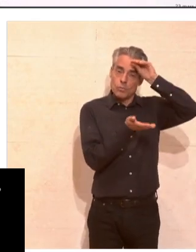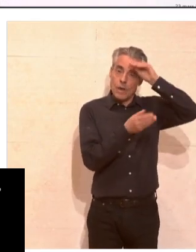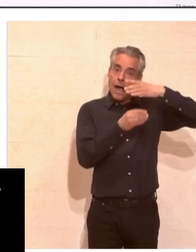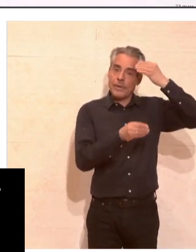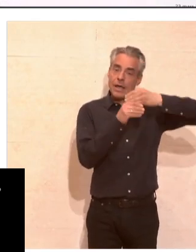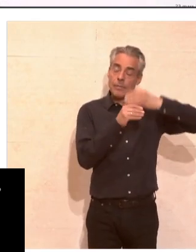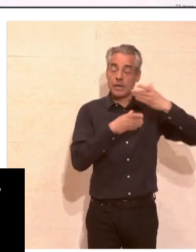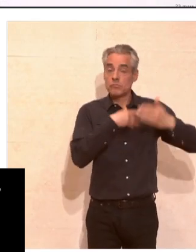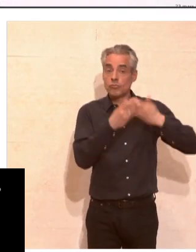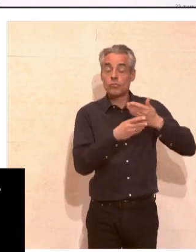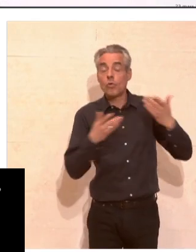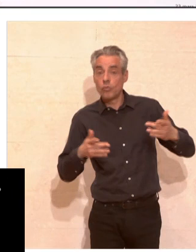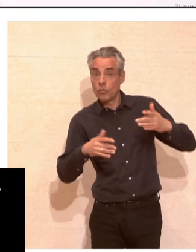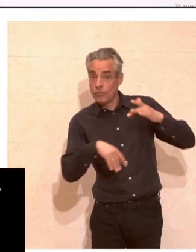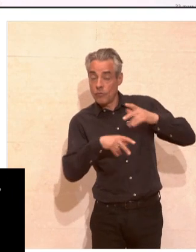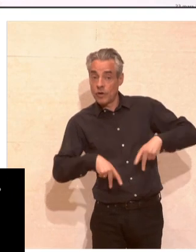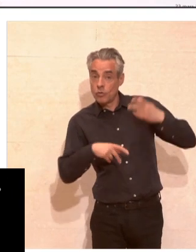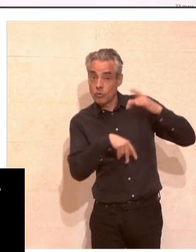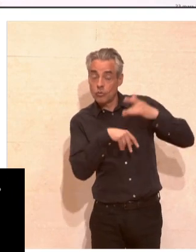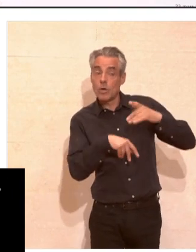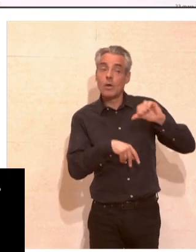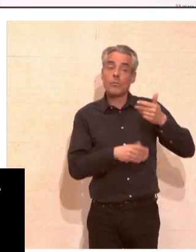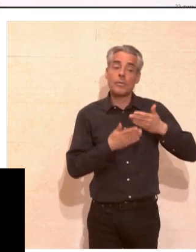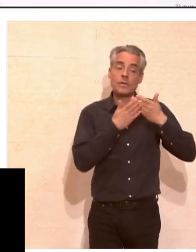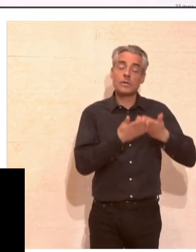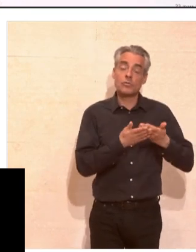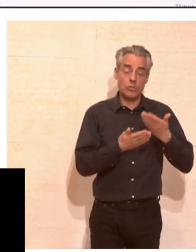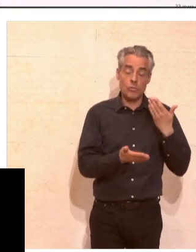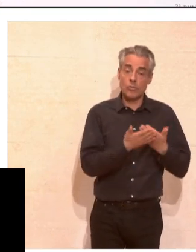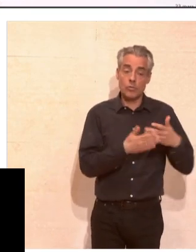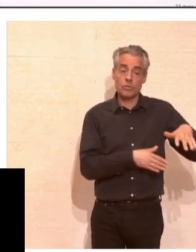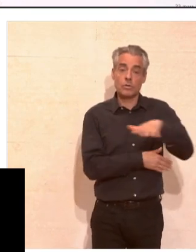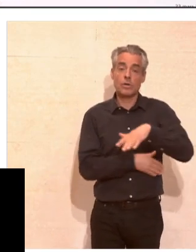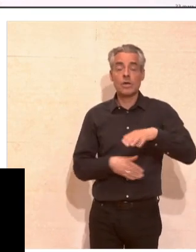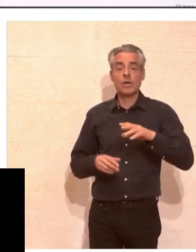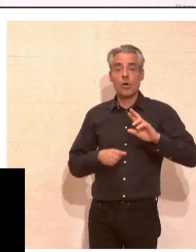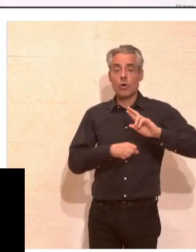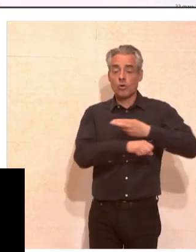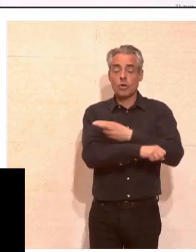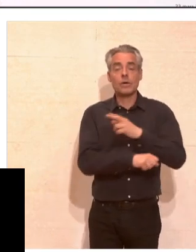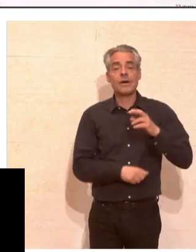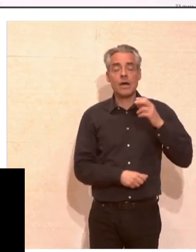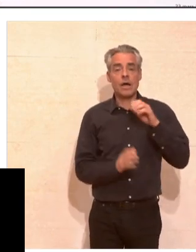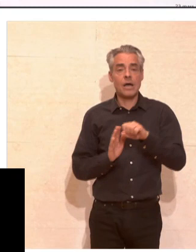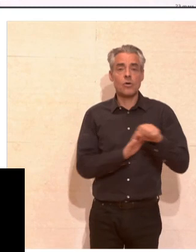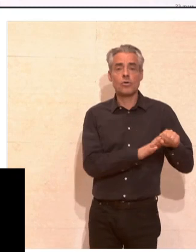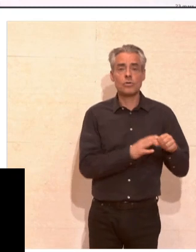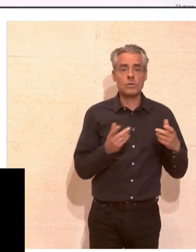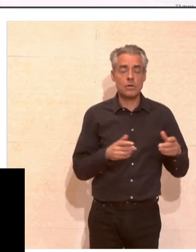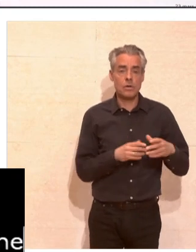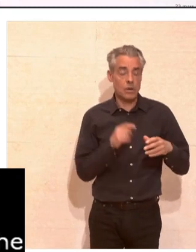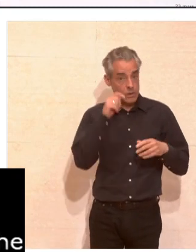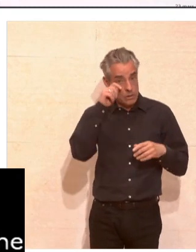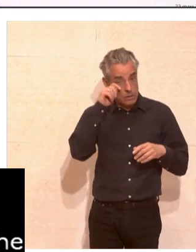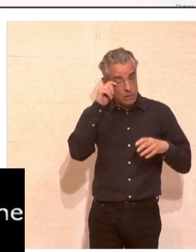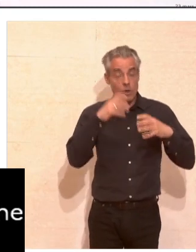apprises pendant la journée ou vécues. Donc les premières études ont été montrées chez le rongeur, ce que vous voyez à gauche, où il y a un pattern d'activation